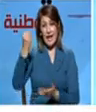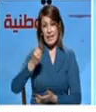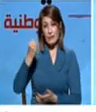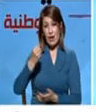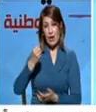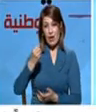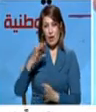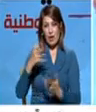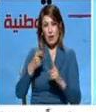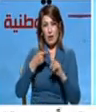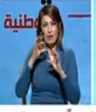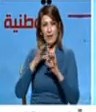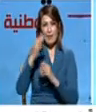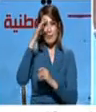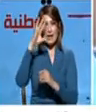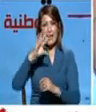انه